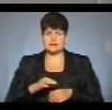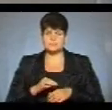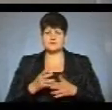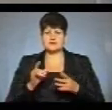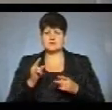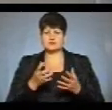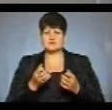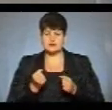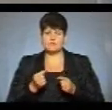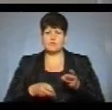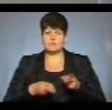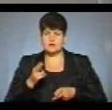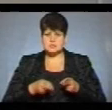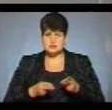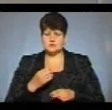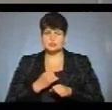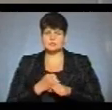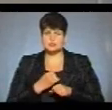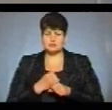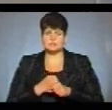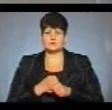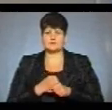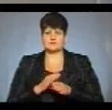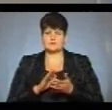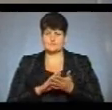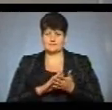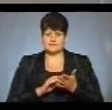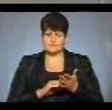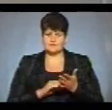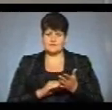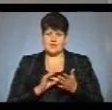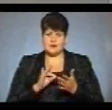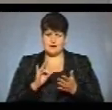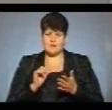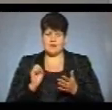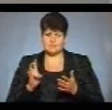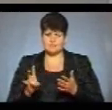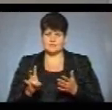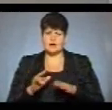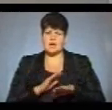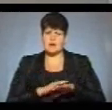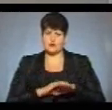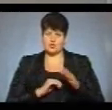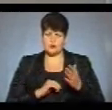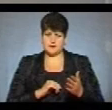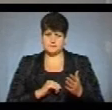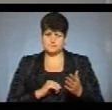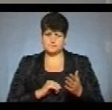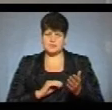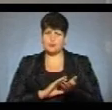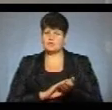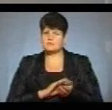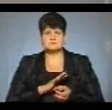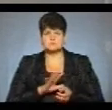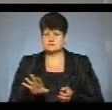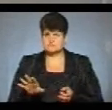взято в операційну, прооперовану, зроблено декомпресію ран лівої руки. Пульсація була